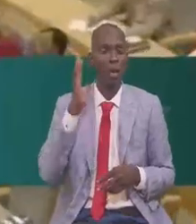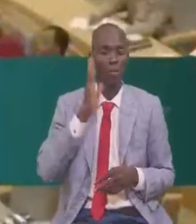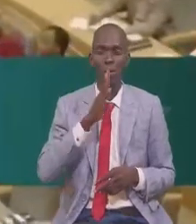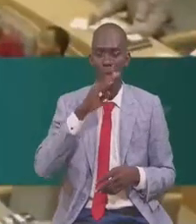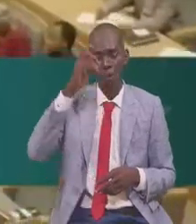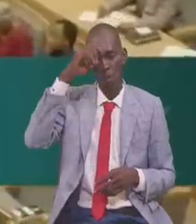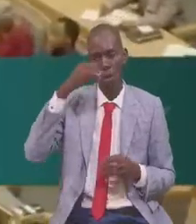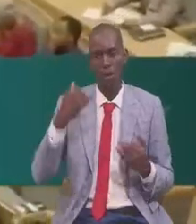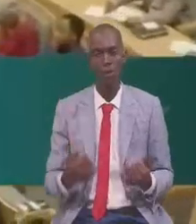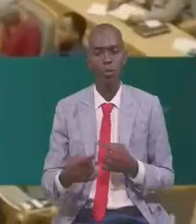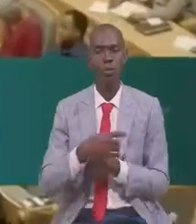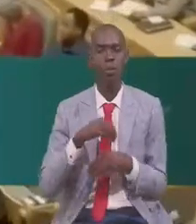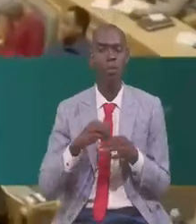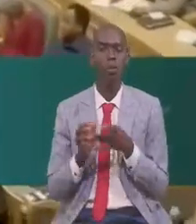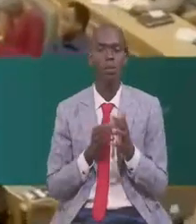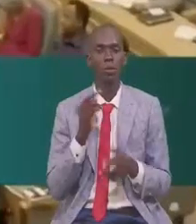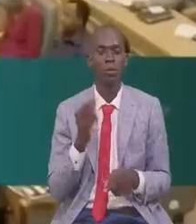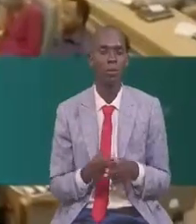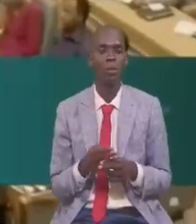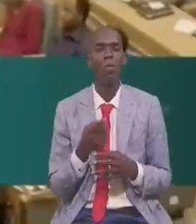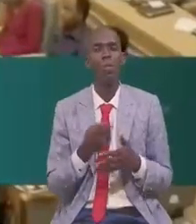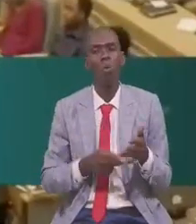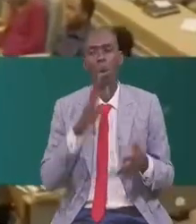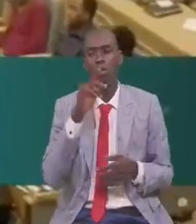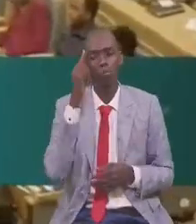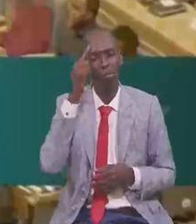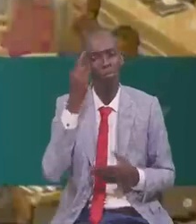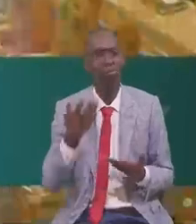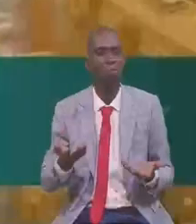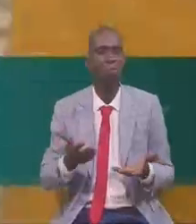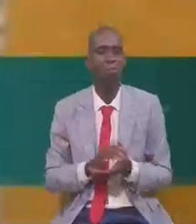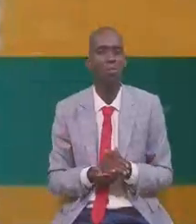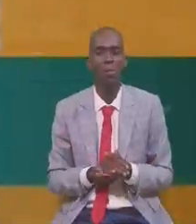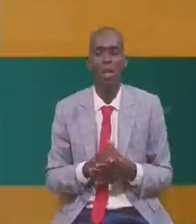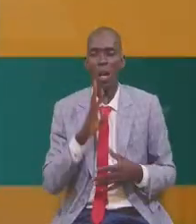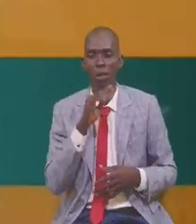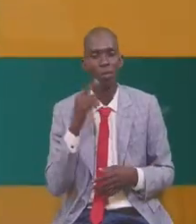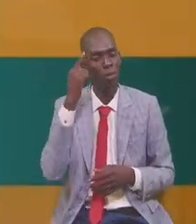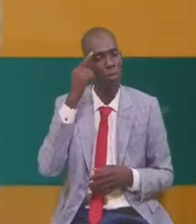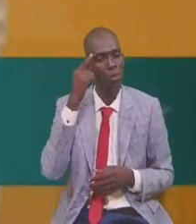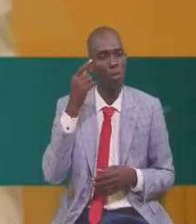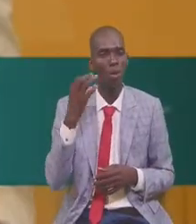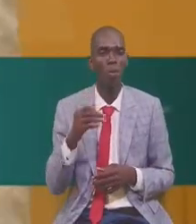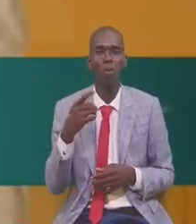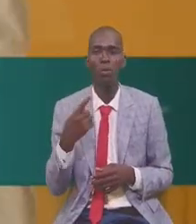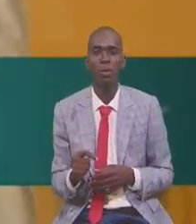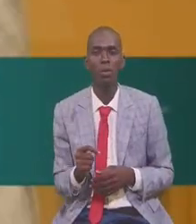aujourd'hui. À quoi tu penses? Est-ce que tu penses que tu veux avoir le ministère d'Élysée? Cette question n'a pas